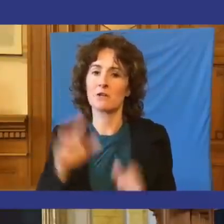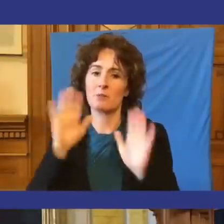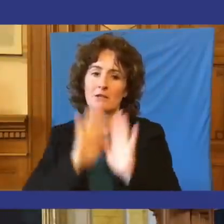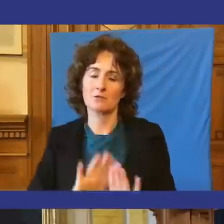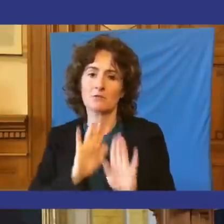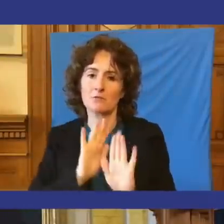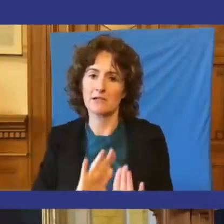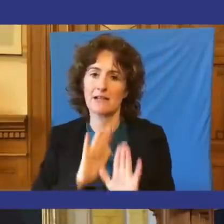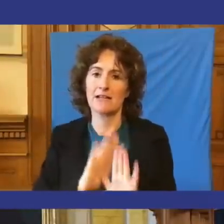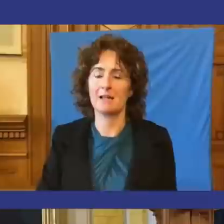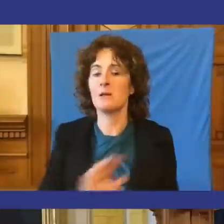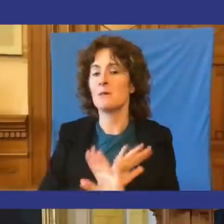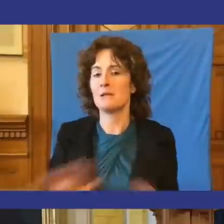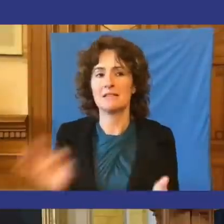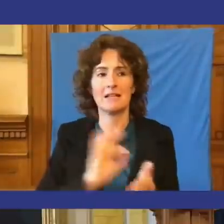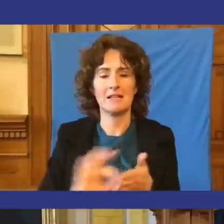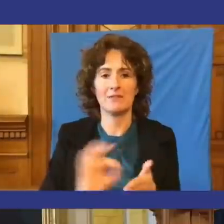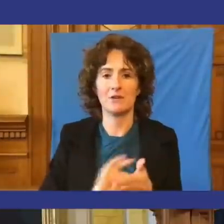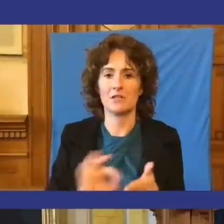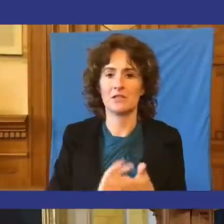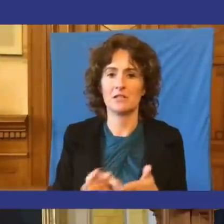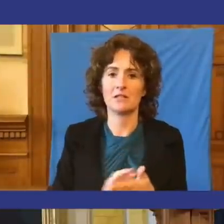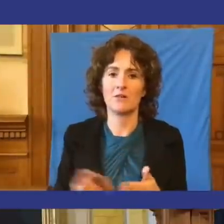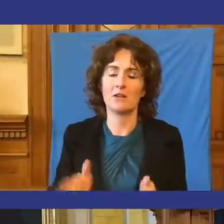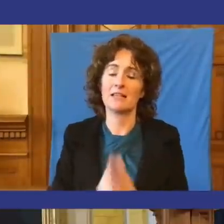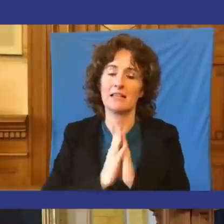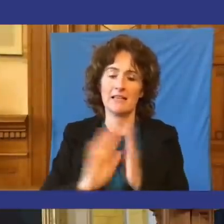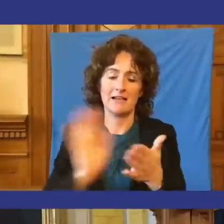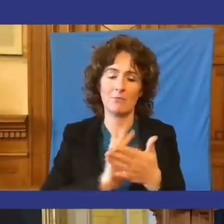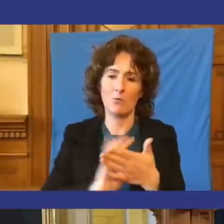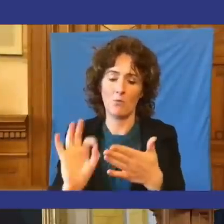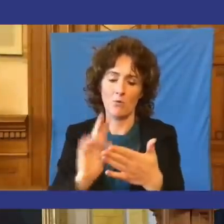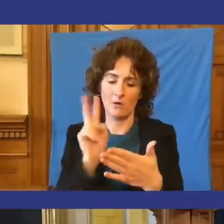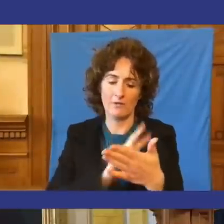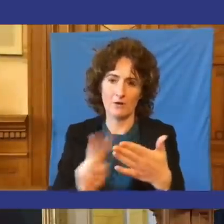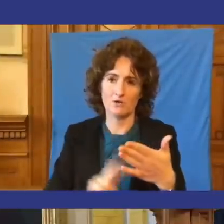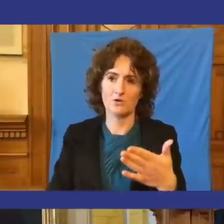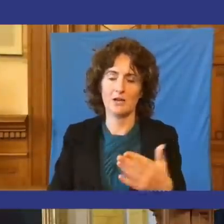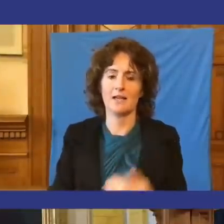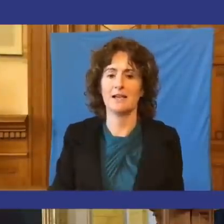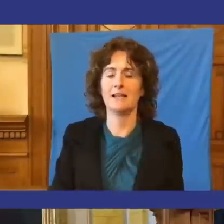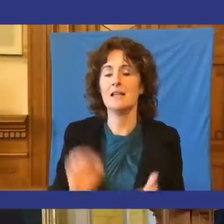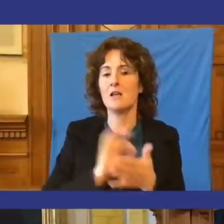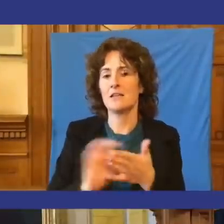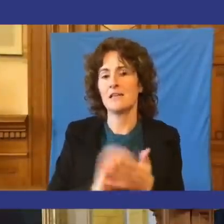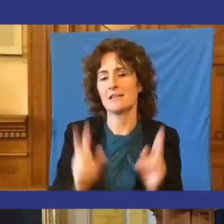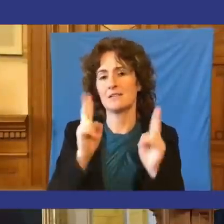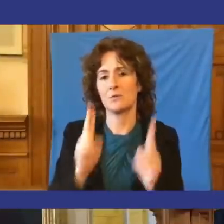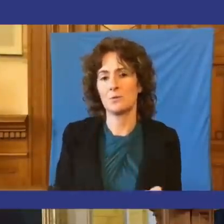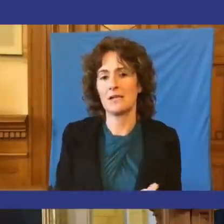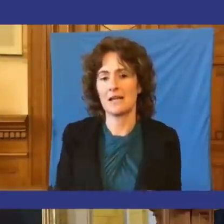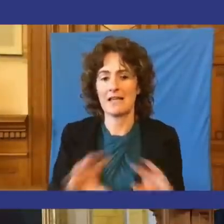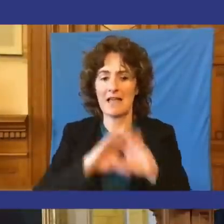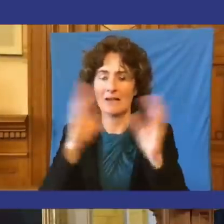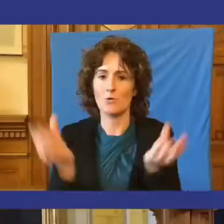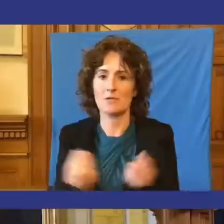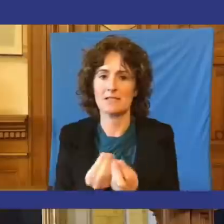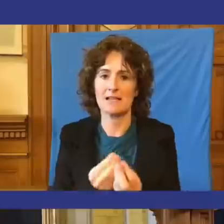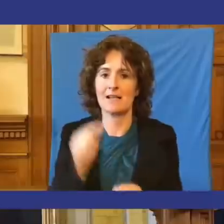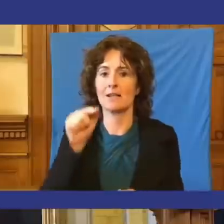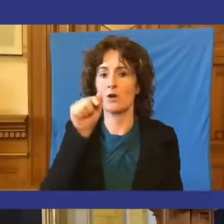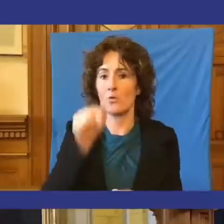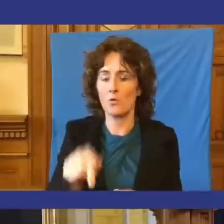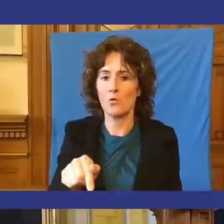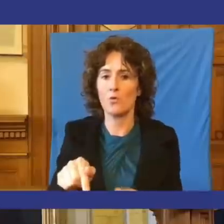le van írva. Hát le van írva, hogy a Kecskés Fanni önjelölte. Ott kezdődik a dolog, hogy a jegyzőnek kellett összeállítani. Ő összeállított öt nevet.